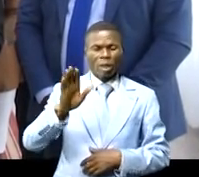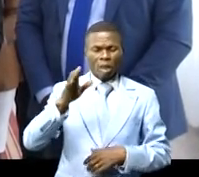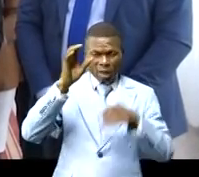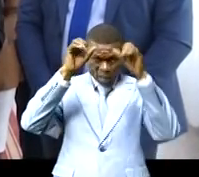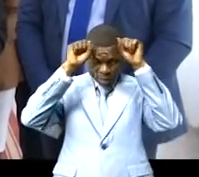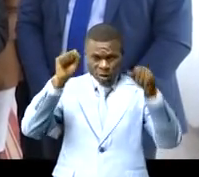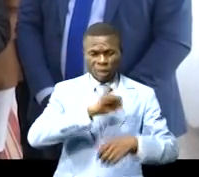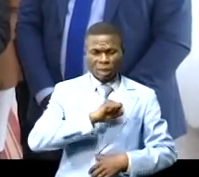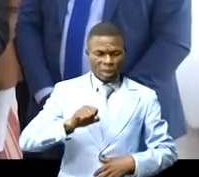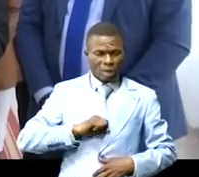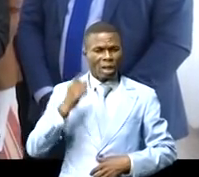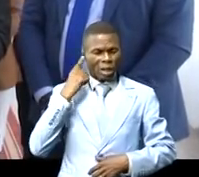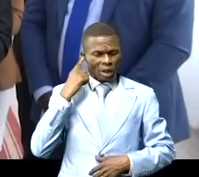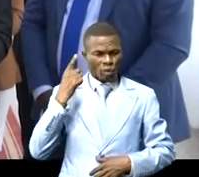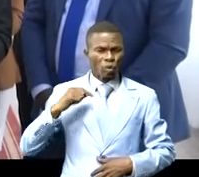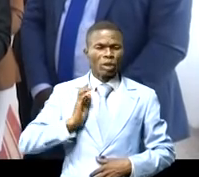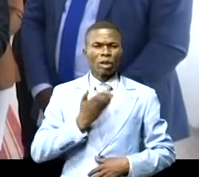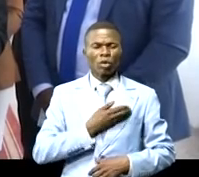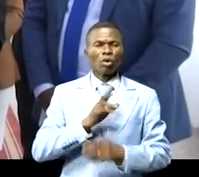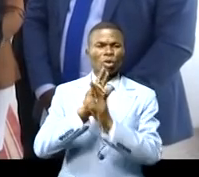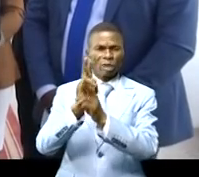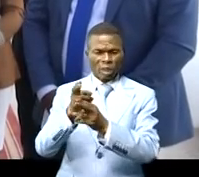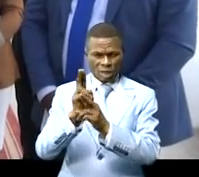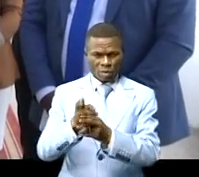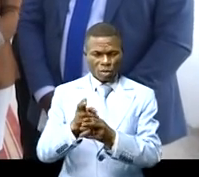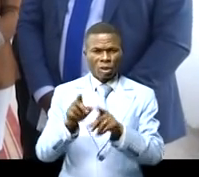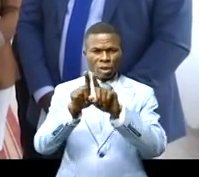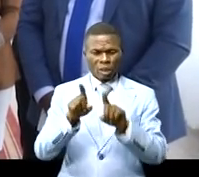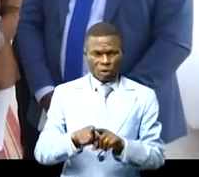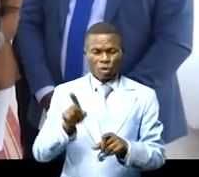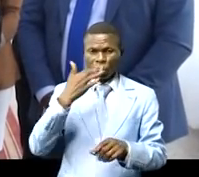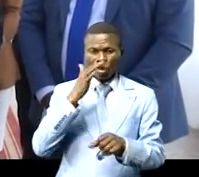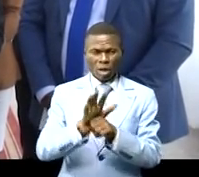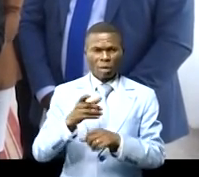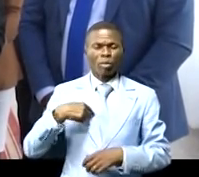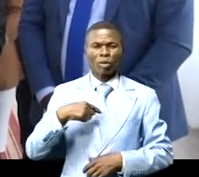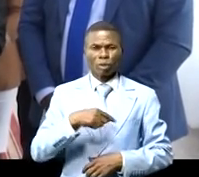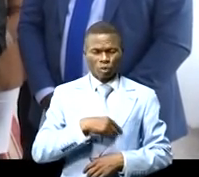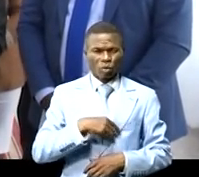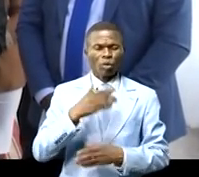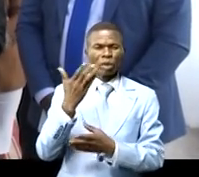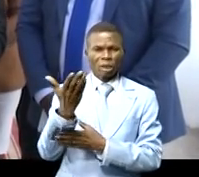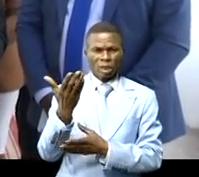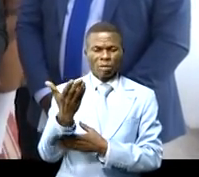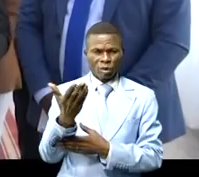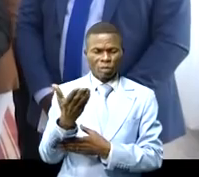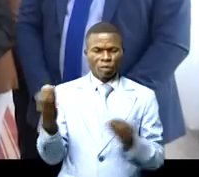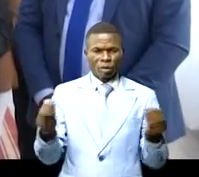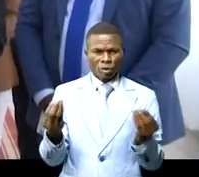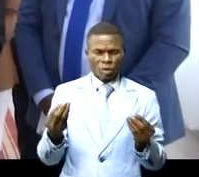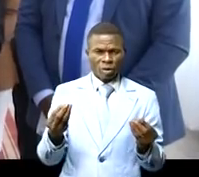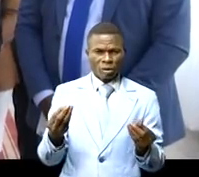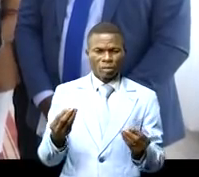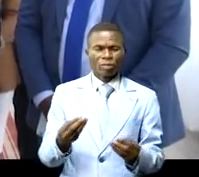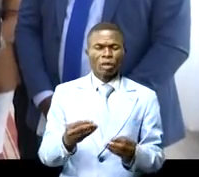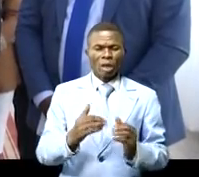très attentif à notre plaidoyer et il nous a formulé quelques recommandations pour la